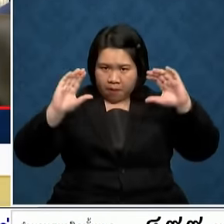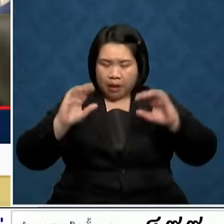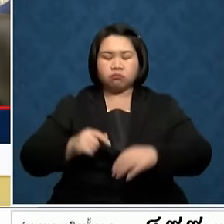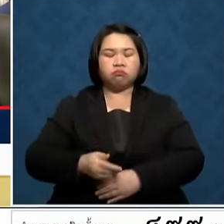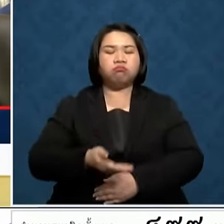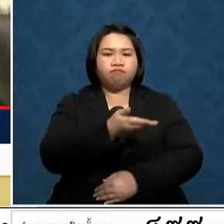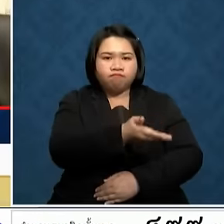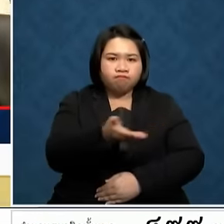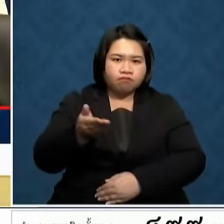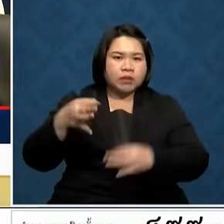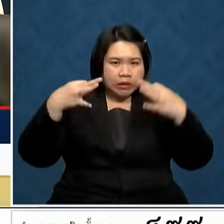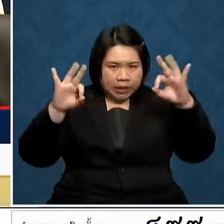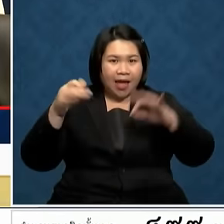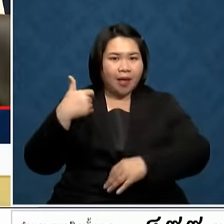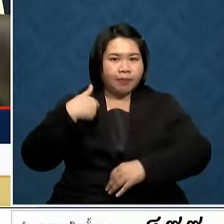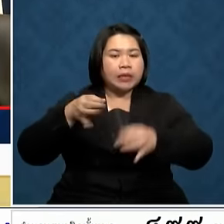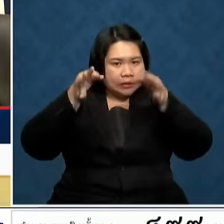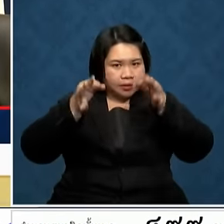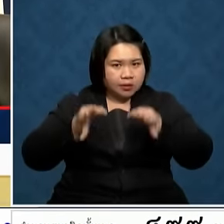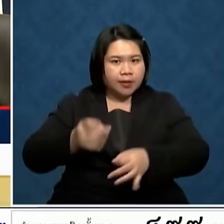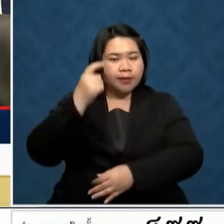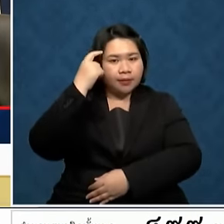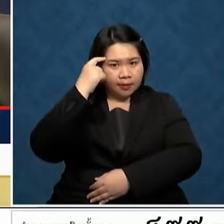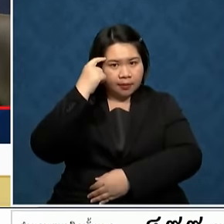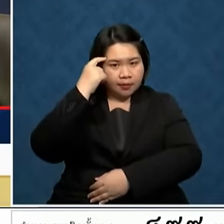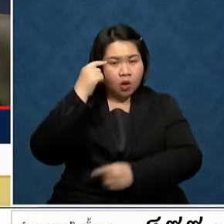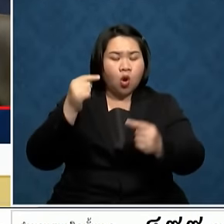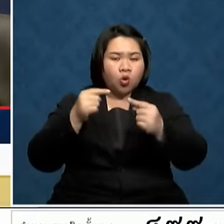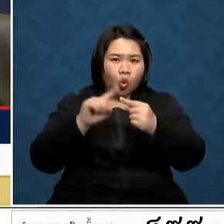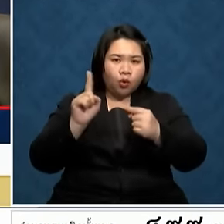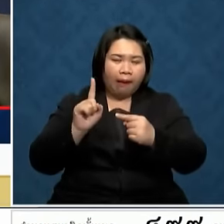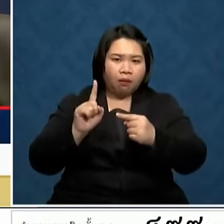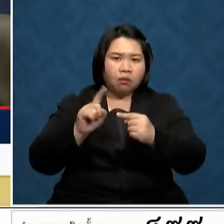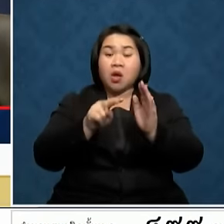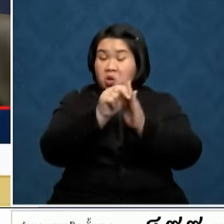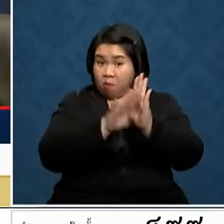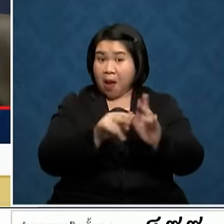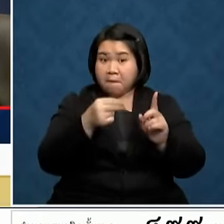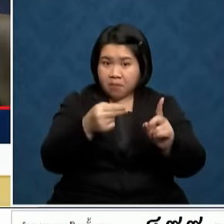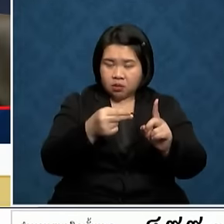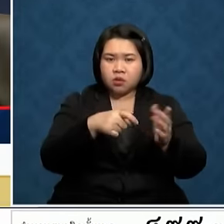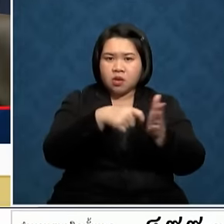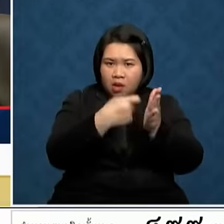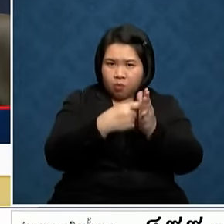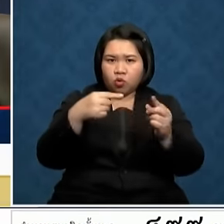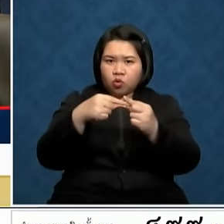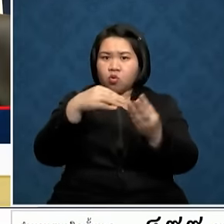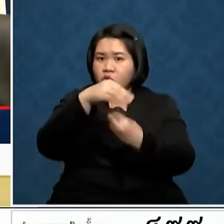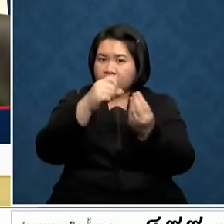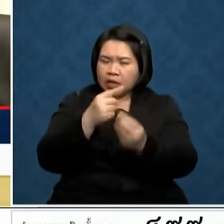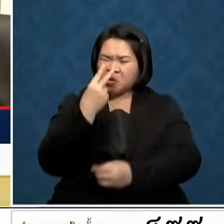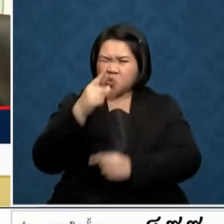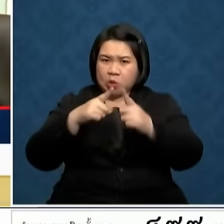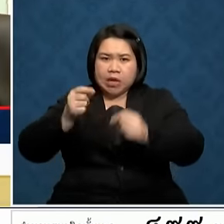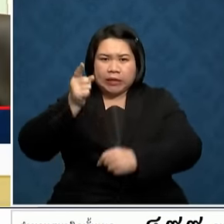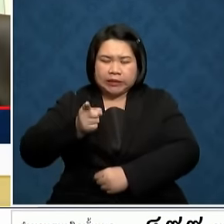พททานได้ดวยเหุผลนี้ในการตดสนใจเกี่ยวกับ NIOBALA HISTOR WALLETบนเหและผลทางเศรฐกิจในโลกแคามเป็จร